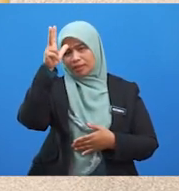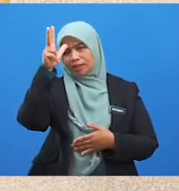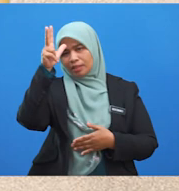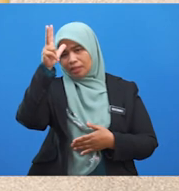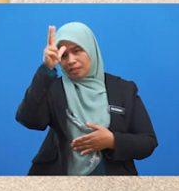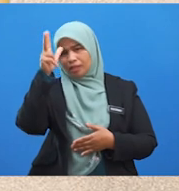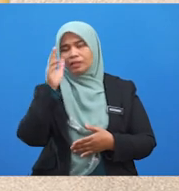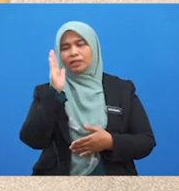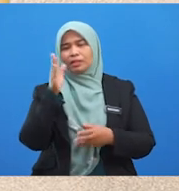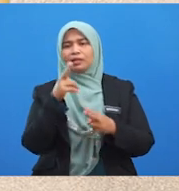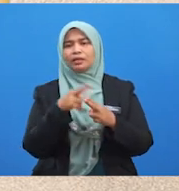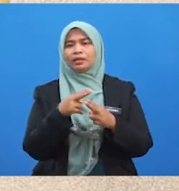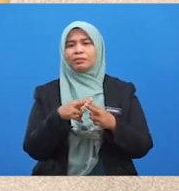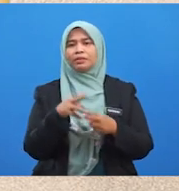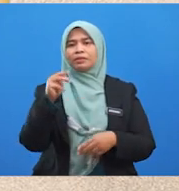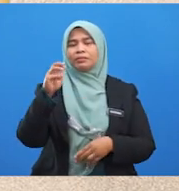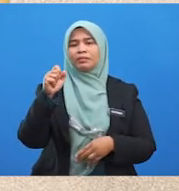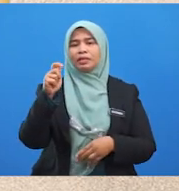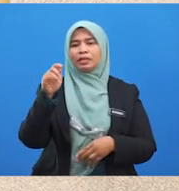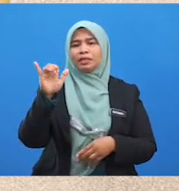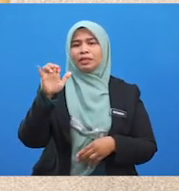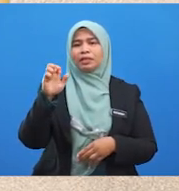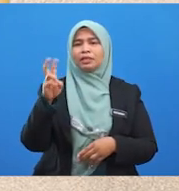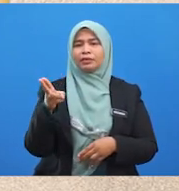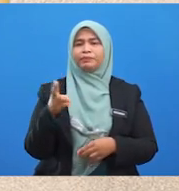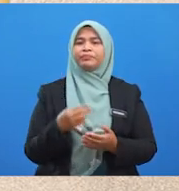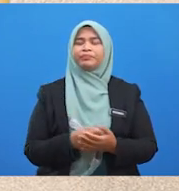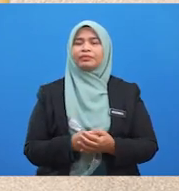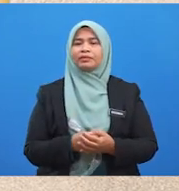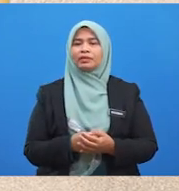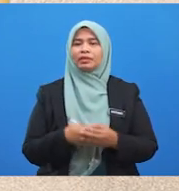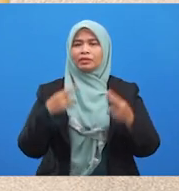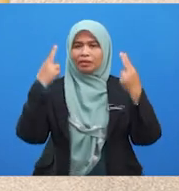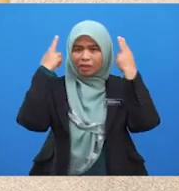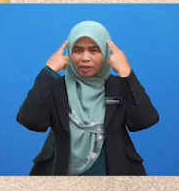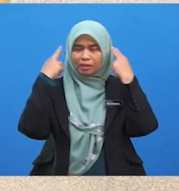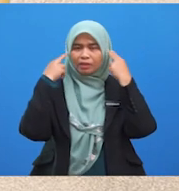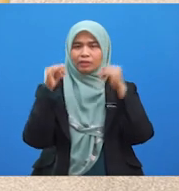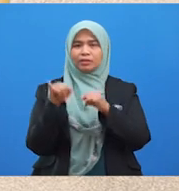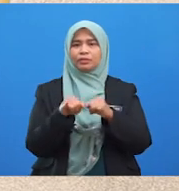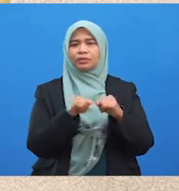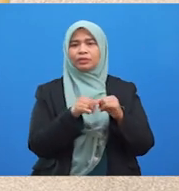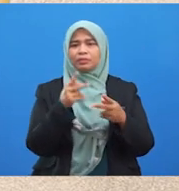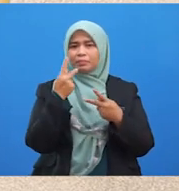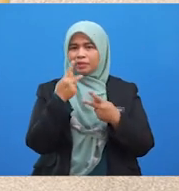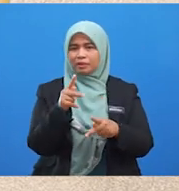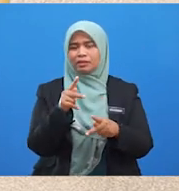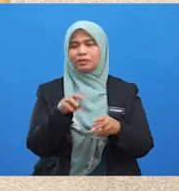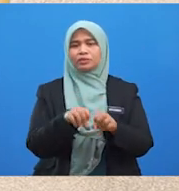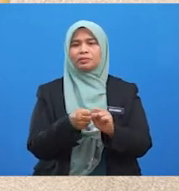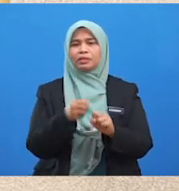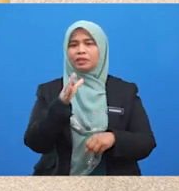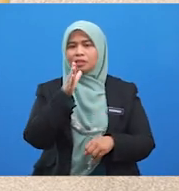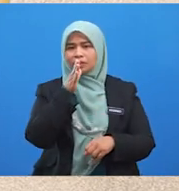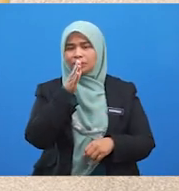dinamakan Mantesah. Hakim juga memerintahkan supaya ibu beruk itu dipulangkan